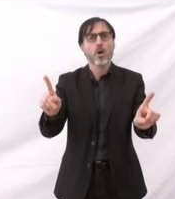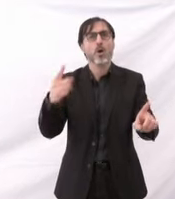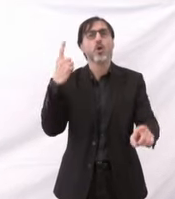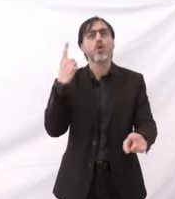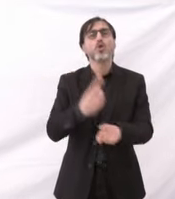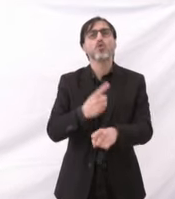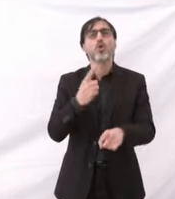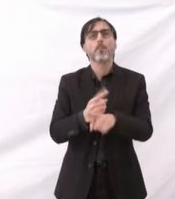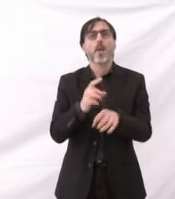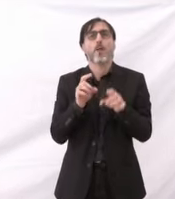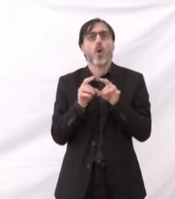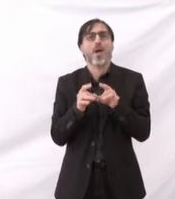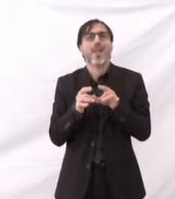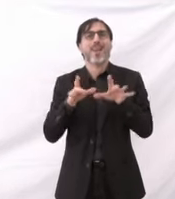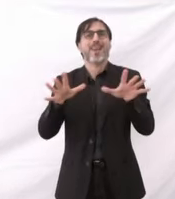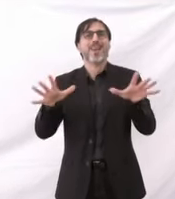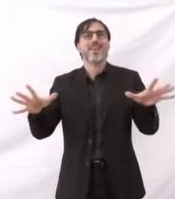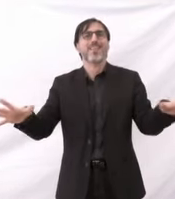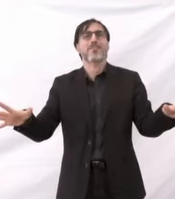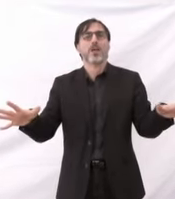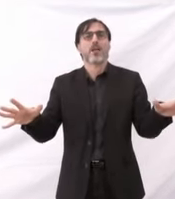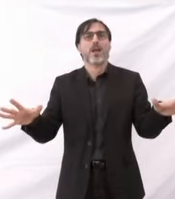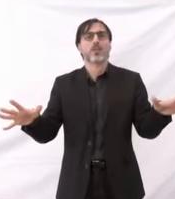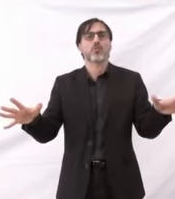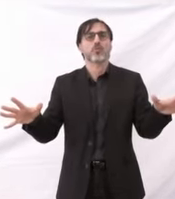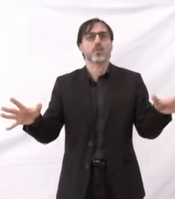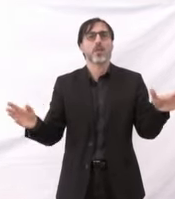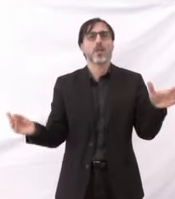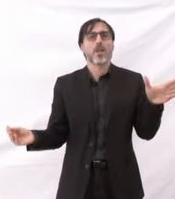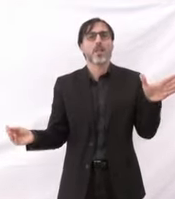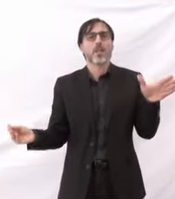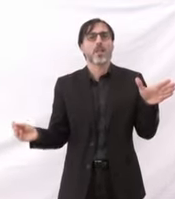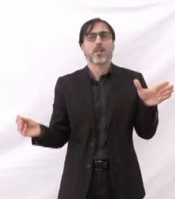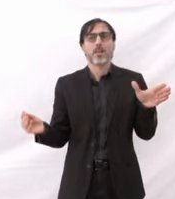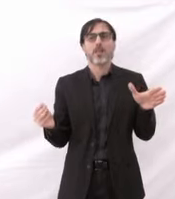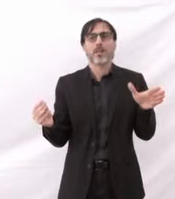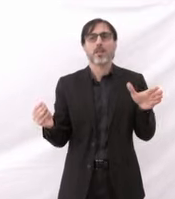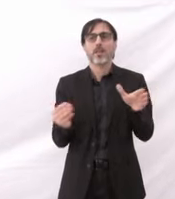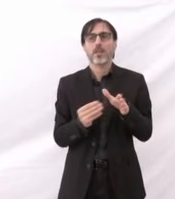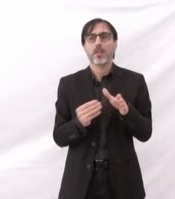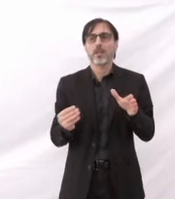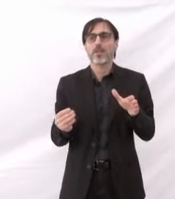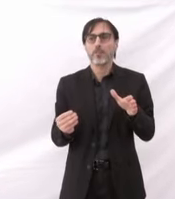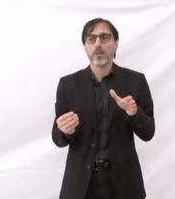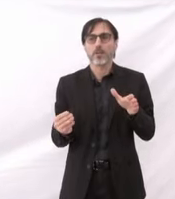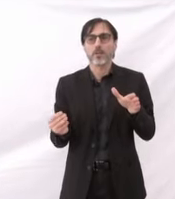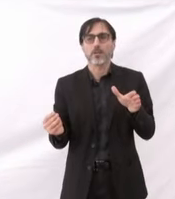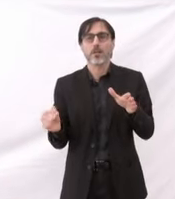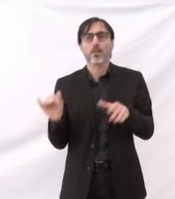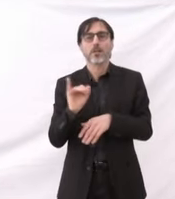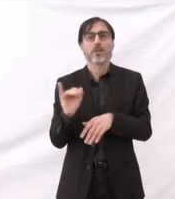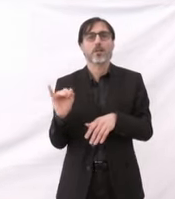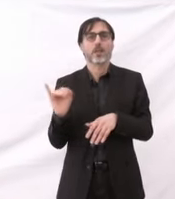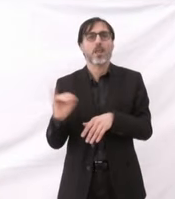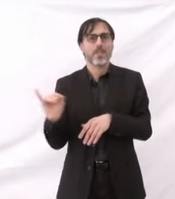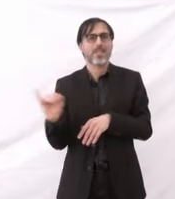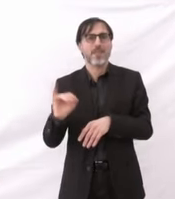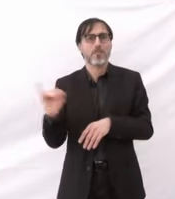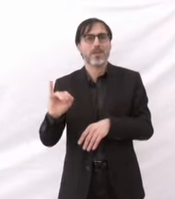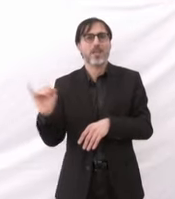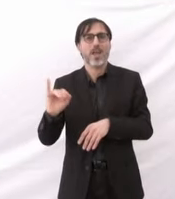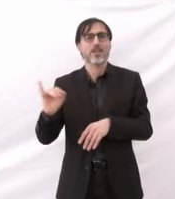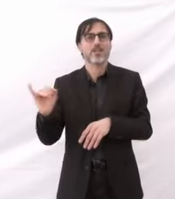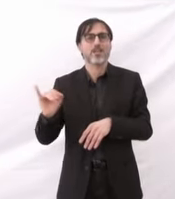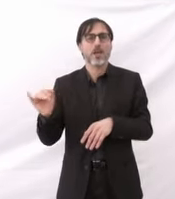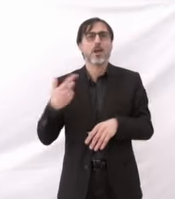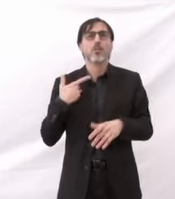Dobbiamo liberarci dalle dipendenze. Oggi si respira una